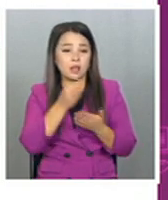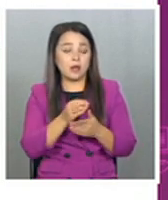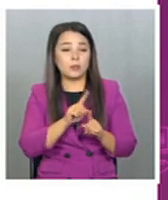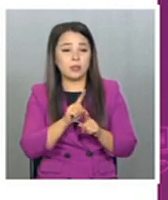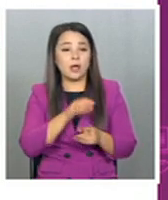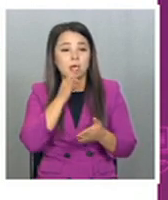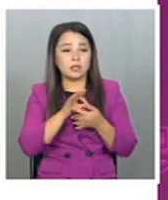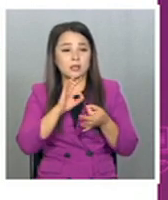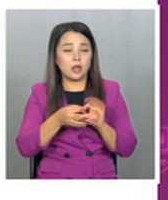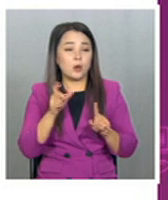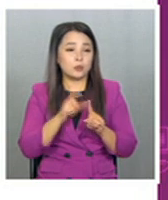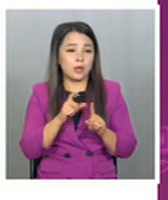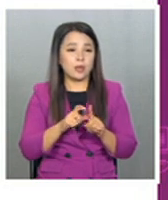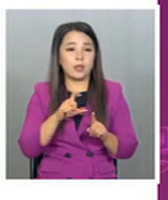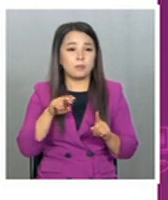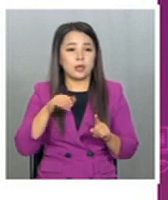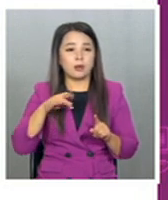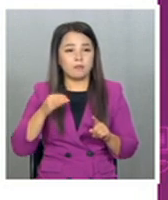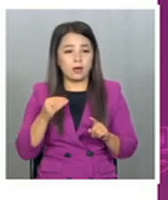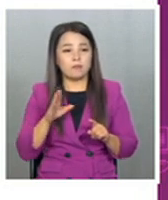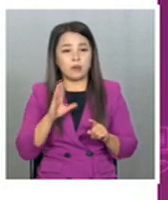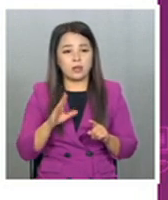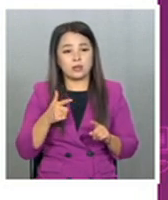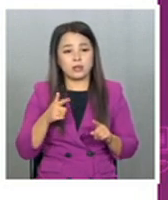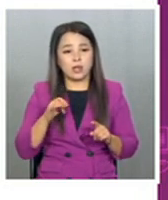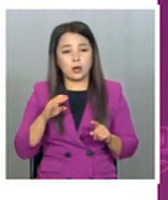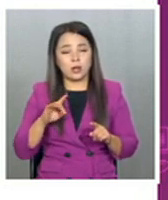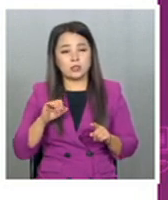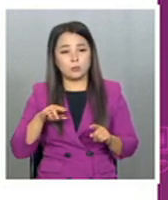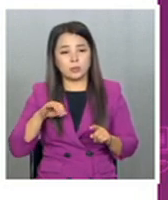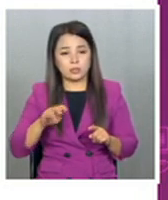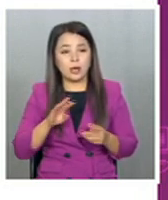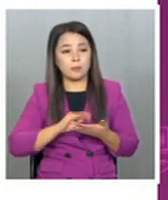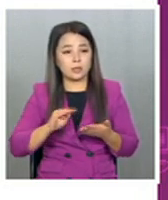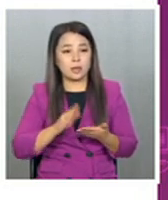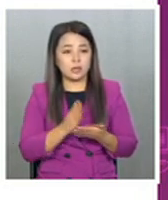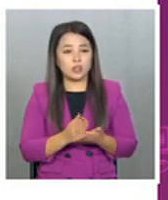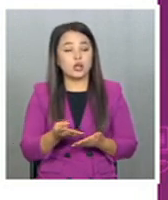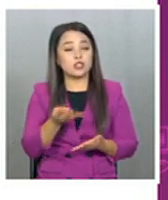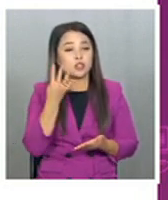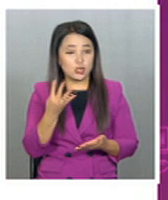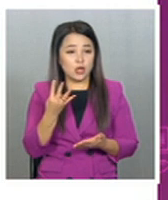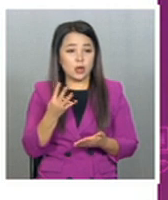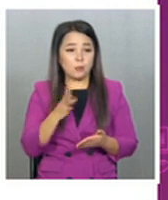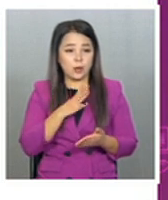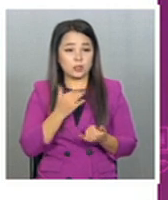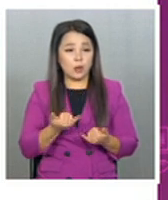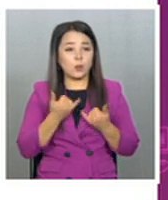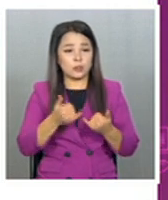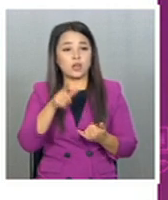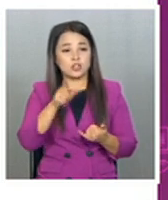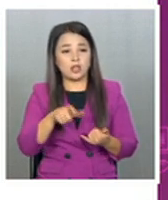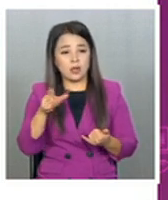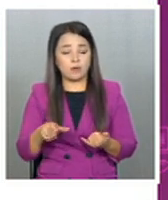в унисон со словами эпиграфа. Валентин Григорьевич Распутин писал: «Четыре подпорки у человека в